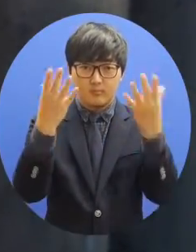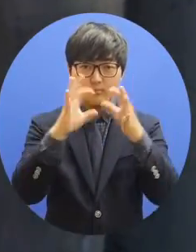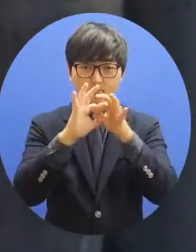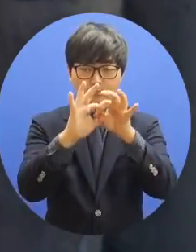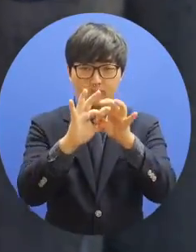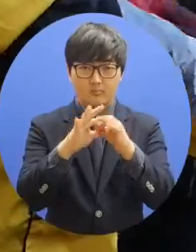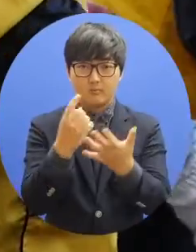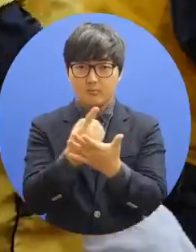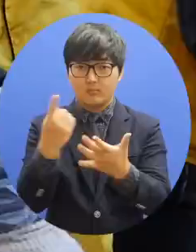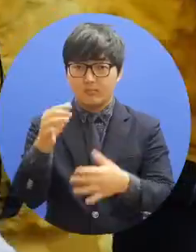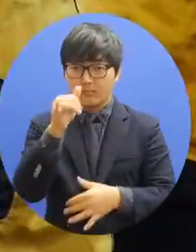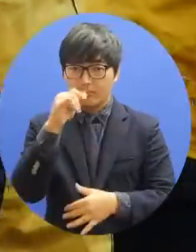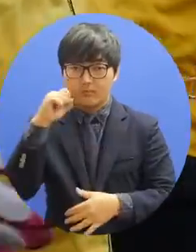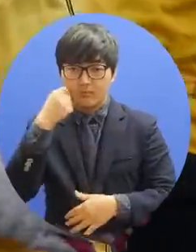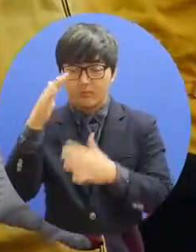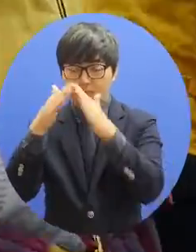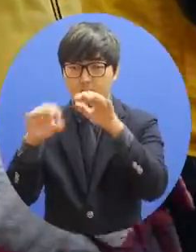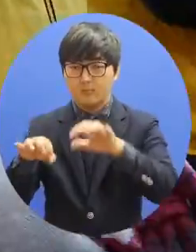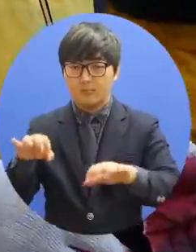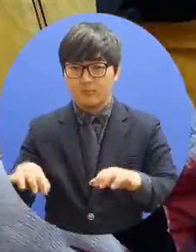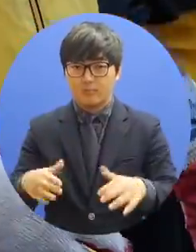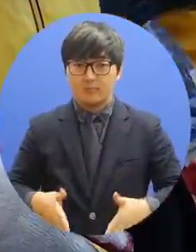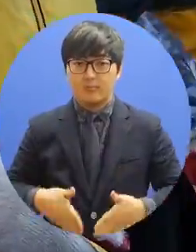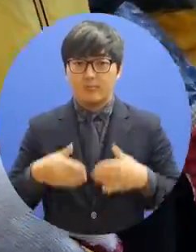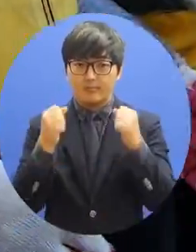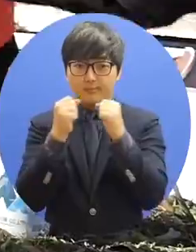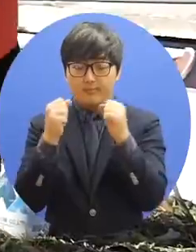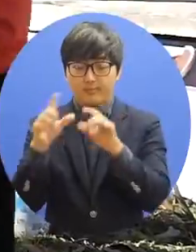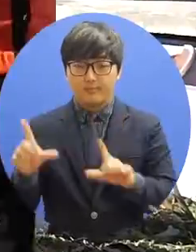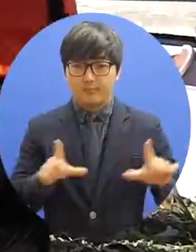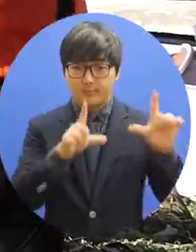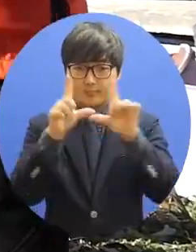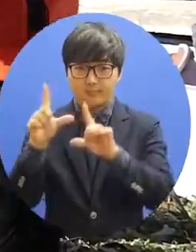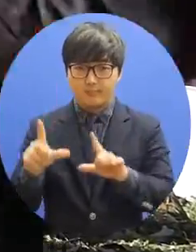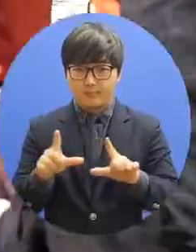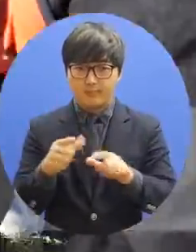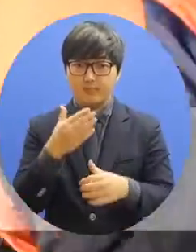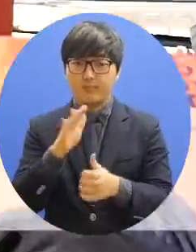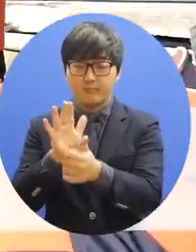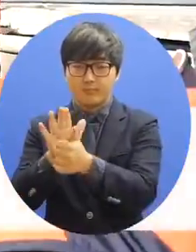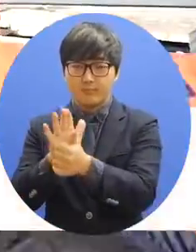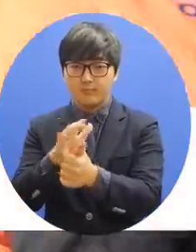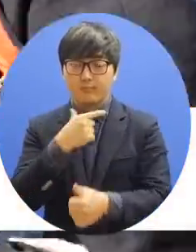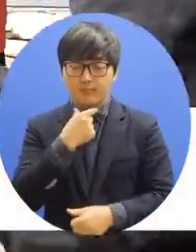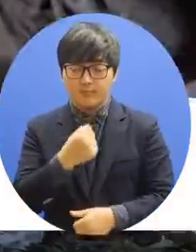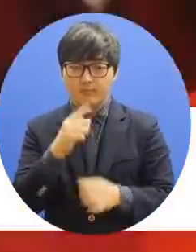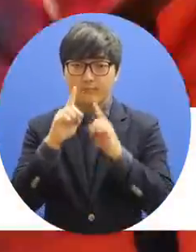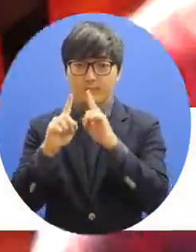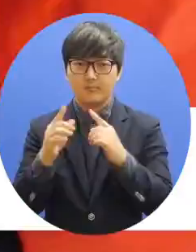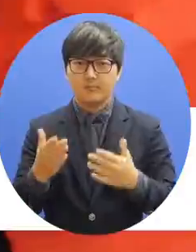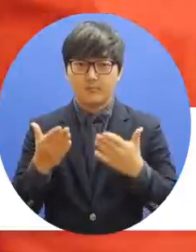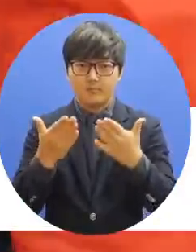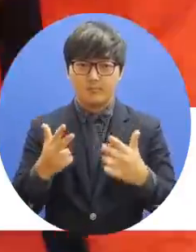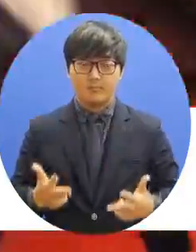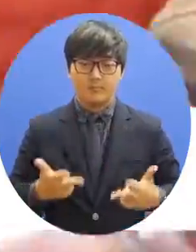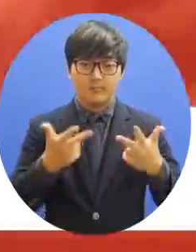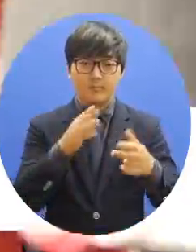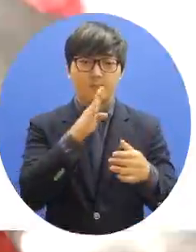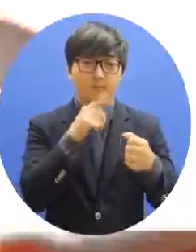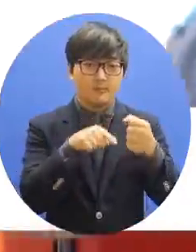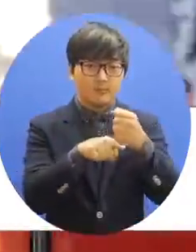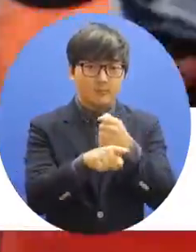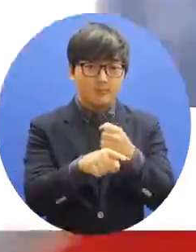통해 소외받고 있는 어려운 이웃들이 따뜻한 겨울 나기를 하는데 도움이 되었으면 한다며 자원봉사의